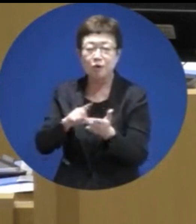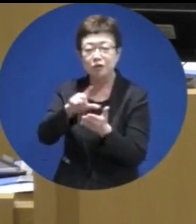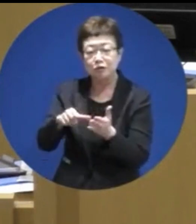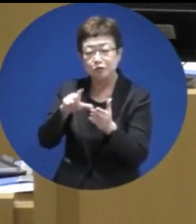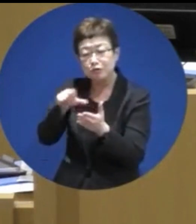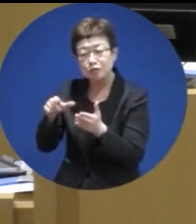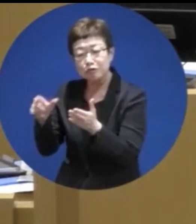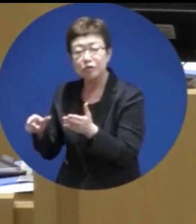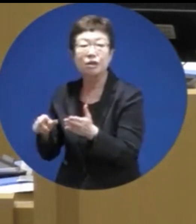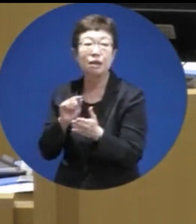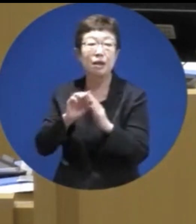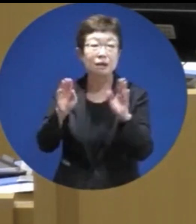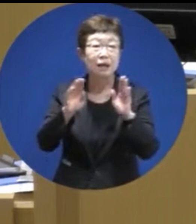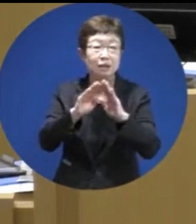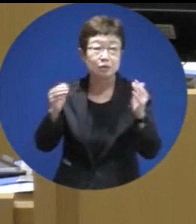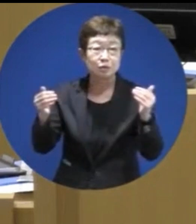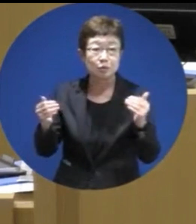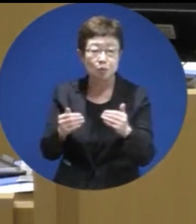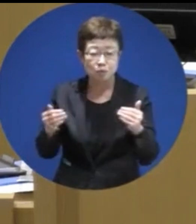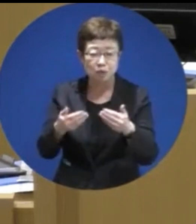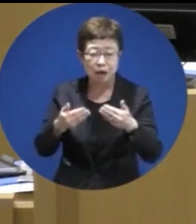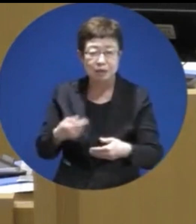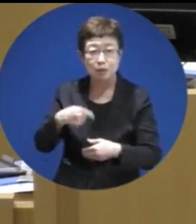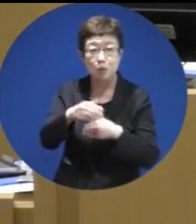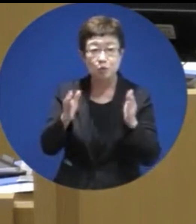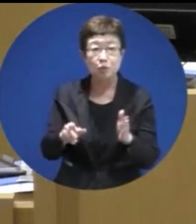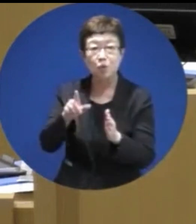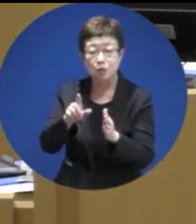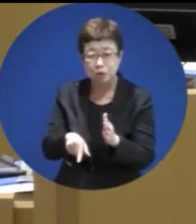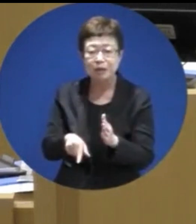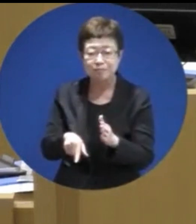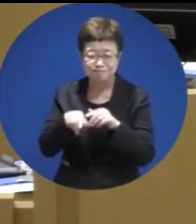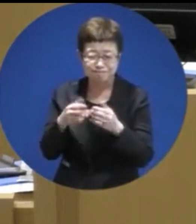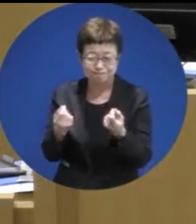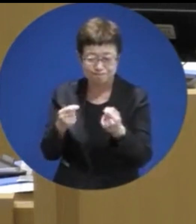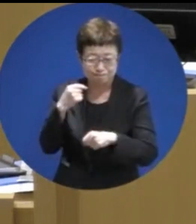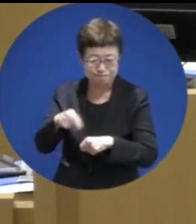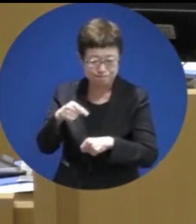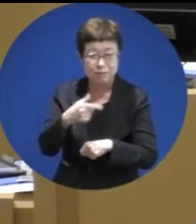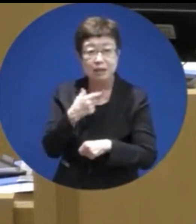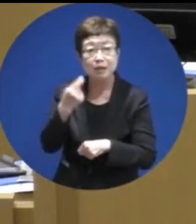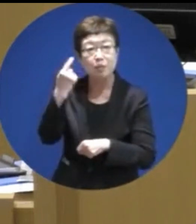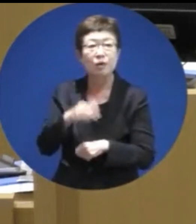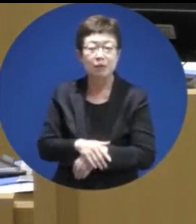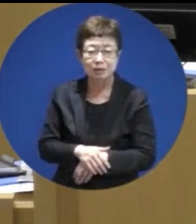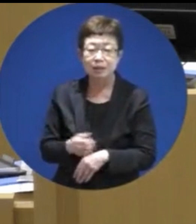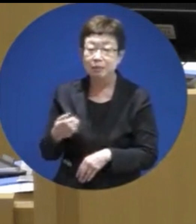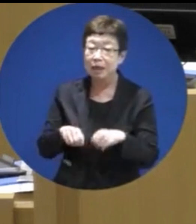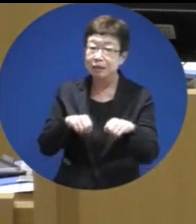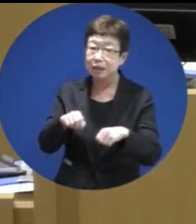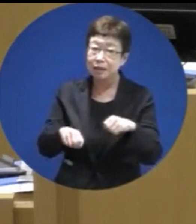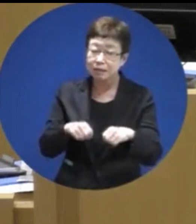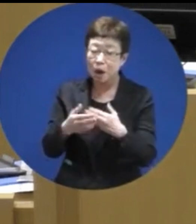単位で開催する交通安全教室等のイベントを活用し、交通安全に関する周知徹底を図ってまいります。なお自転